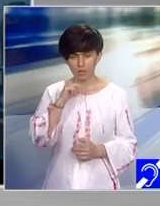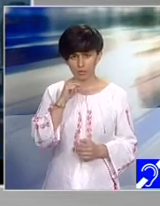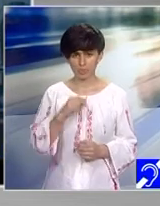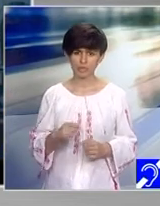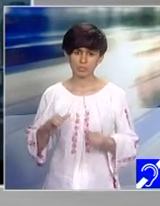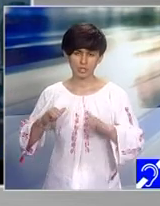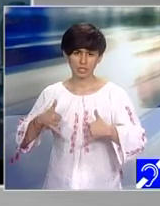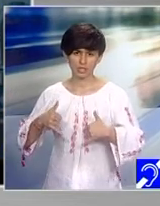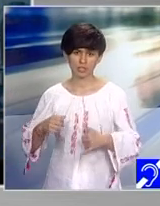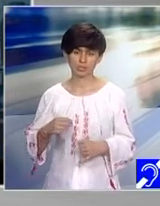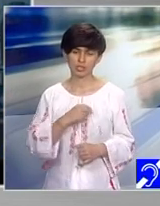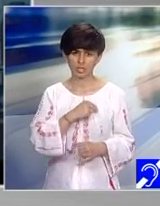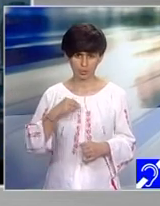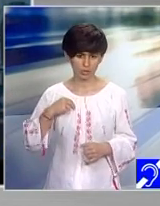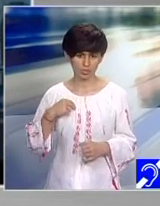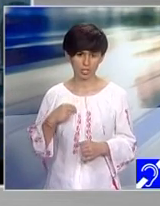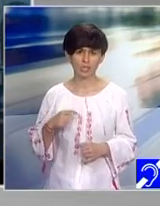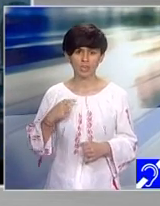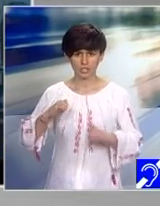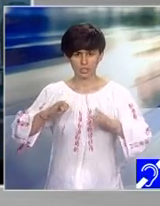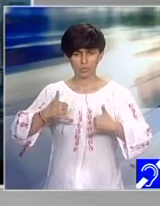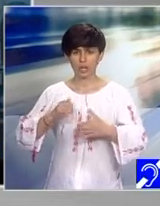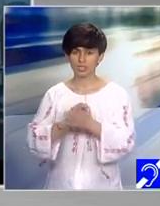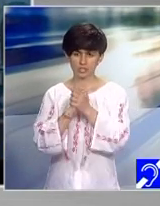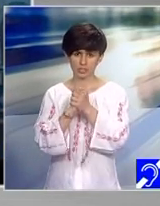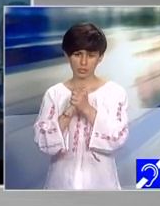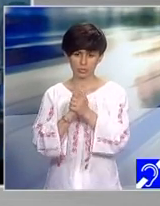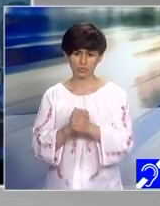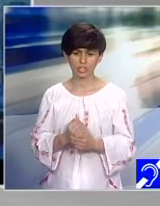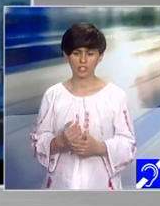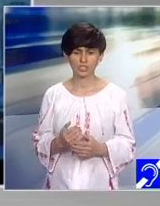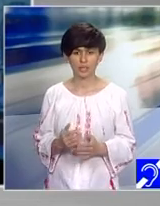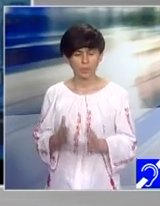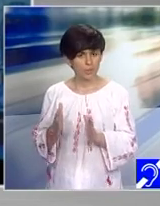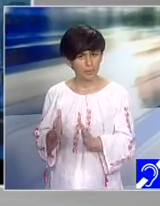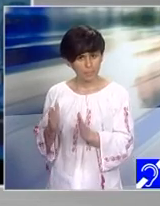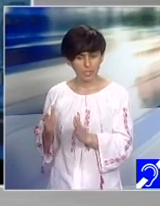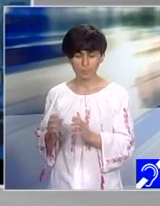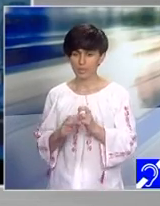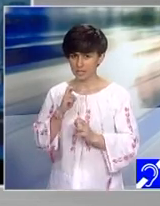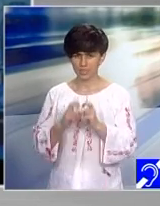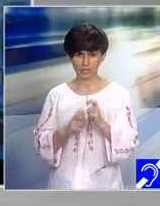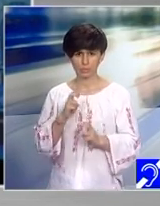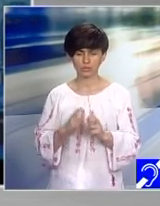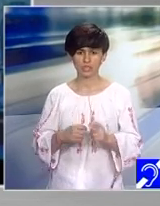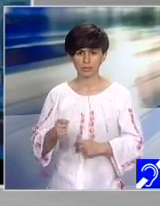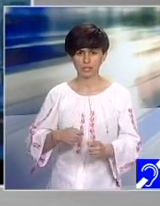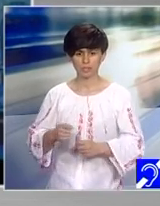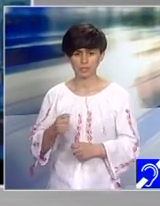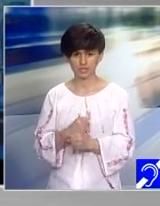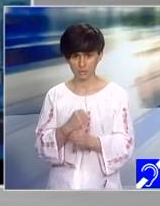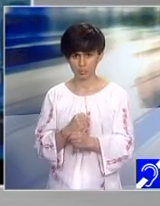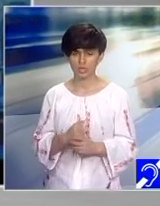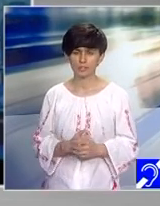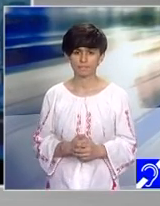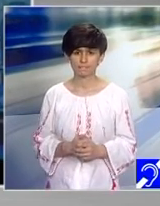interesant. Polonia e un caz de succes pe partea industriei, pe partea pieței de muncă. A crescut